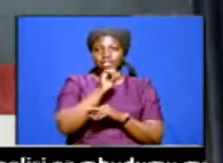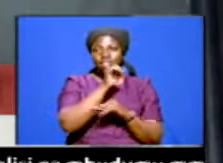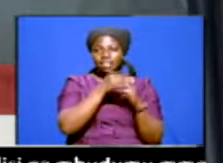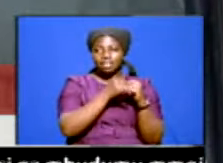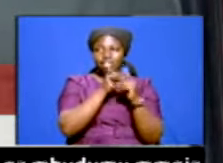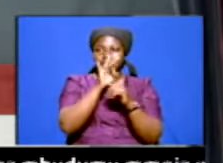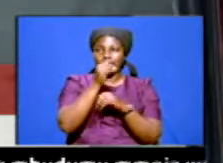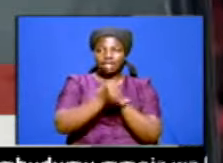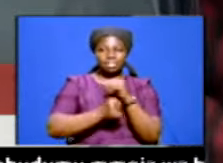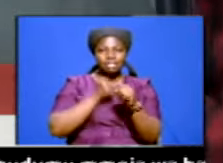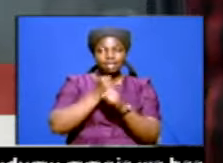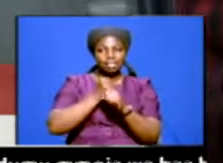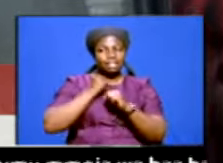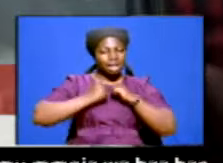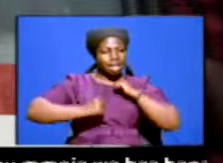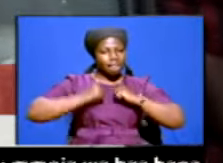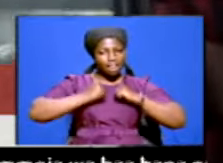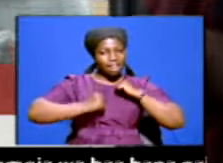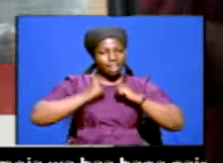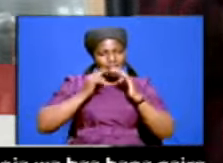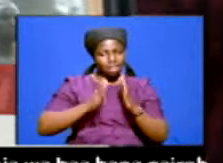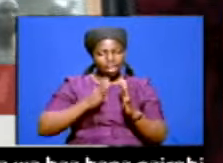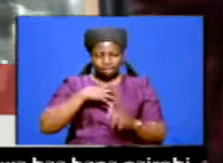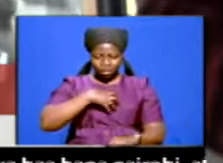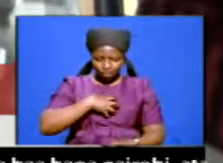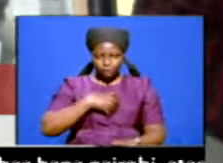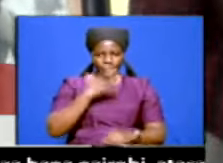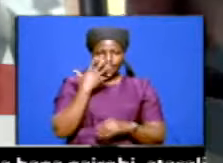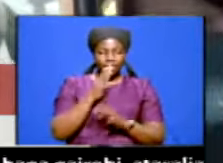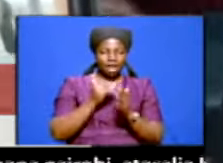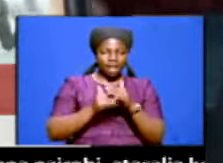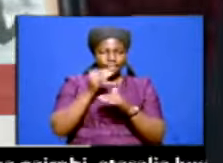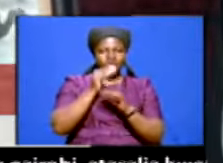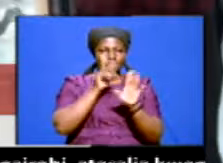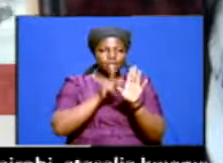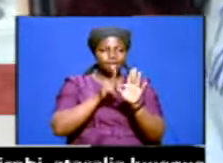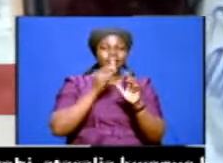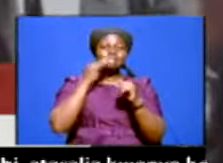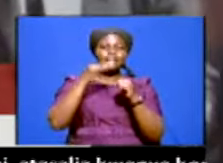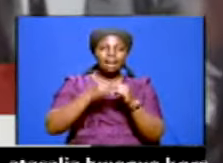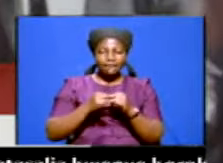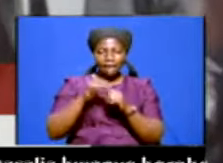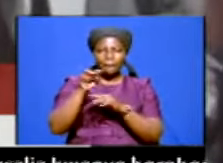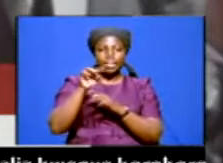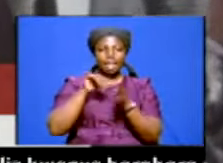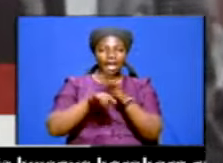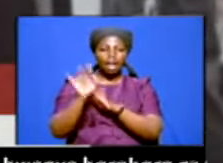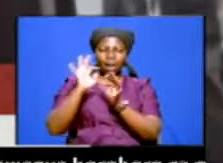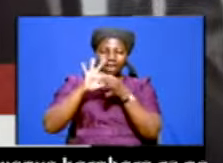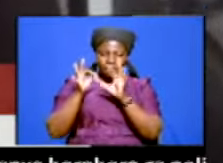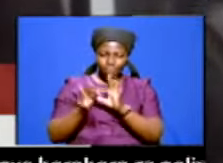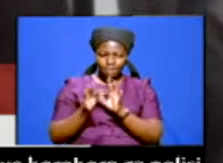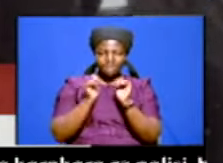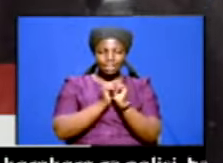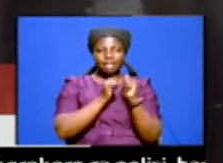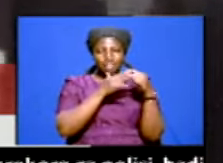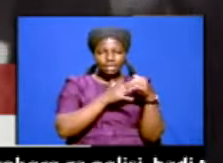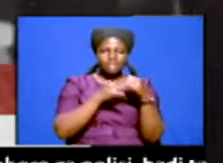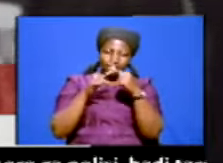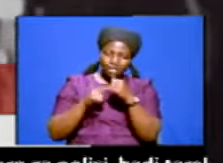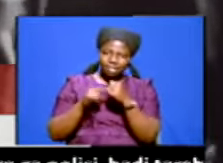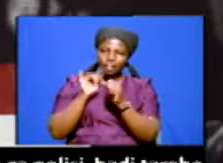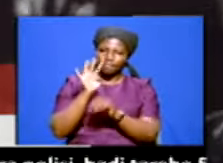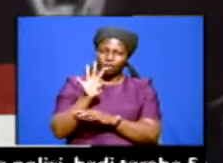mwanariadha wa Kenya aliyestaafu baada ya kushiriki katika mbio za mita 800 kwenye michezo ya Olimpiki miaka 1964